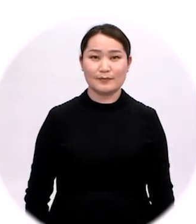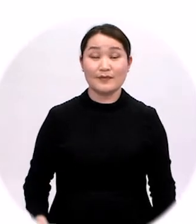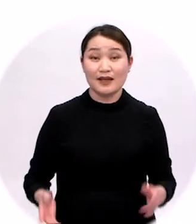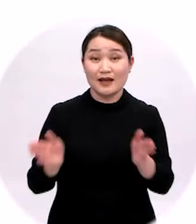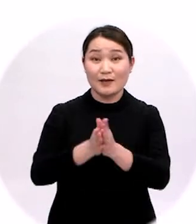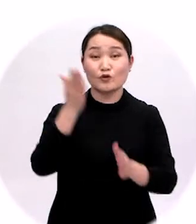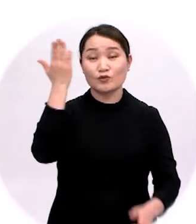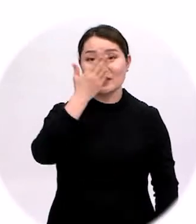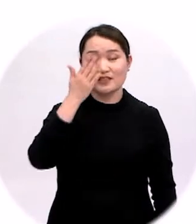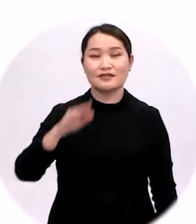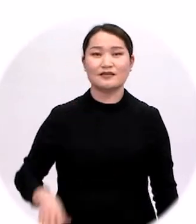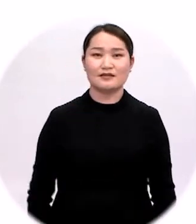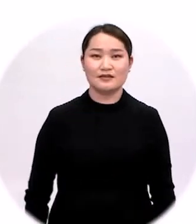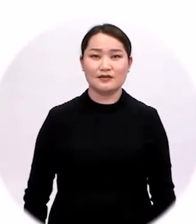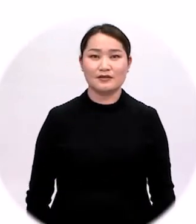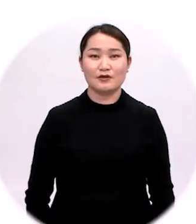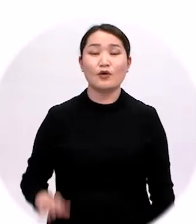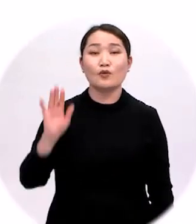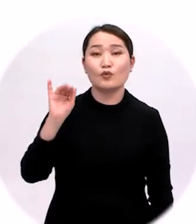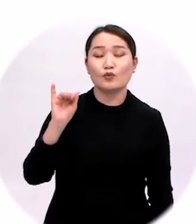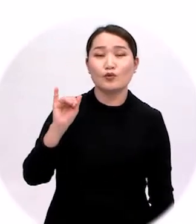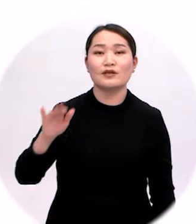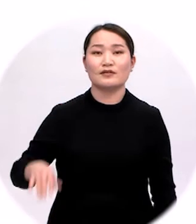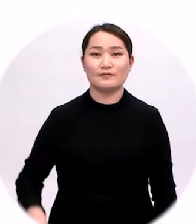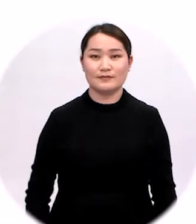Дахин хамтдаа уншия хүүхдүүд ээ. Юу вэ?